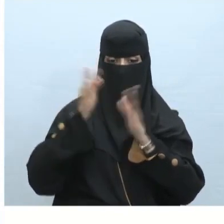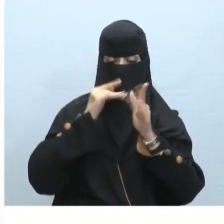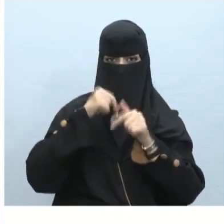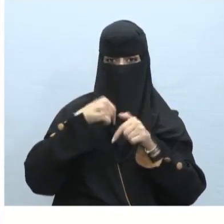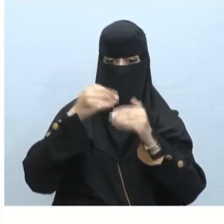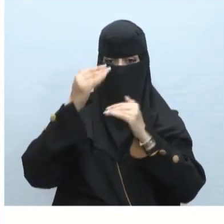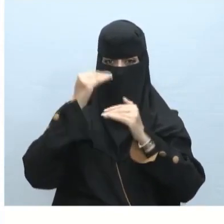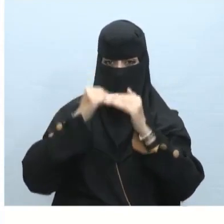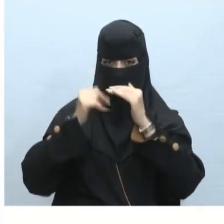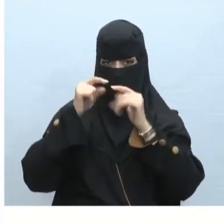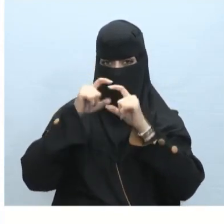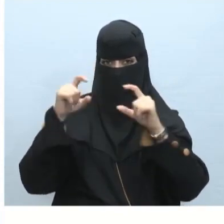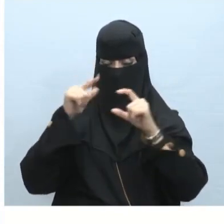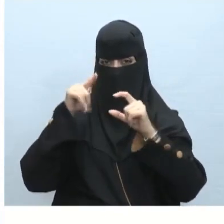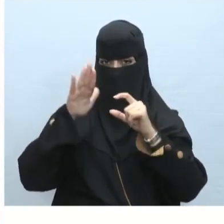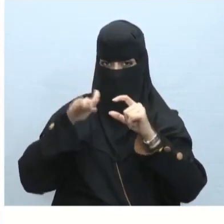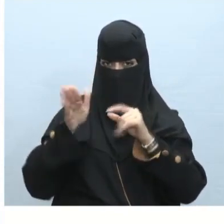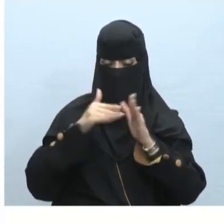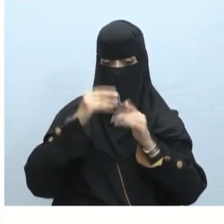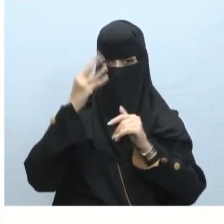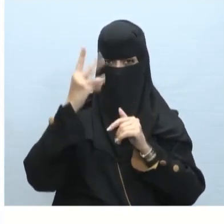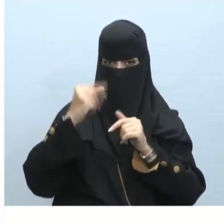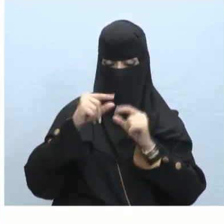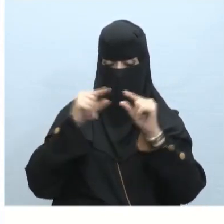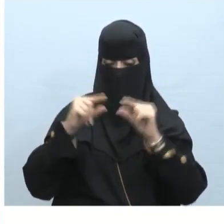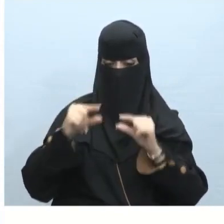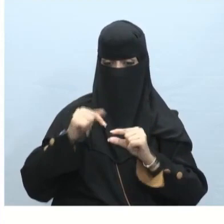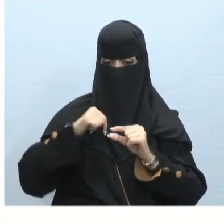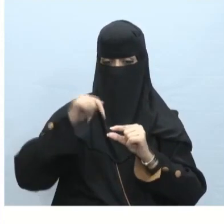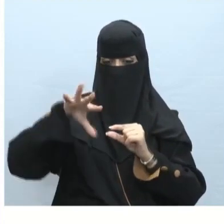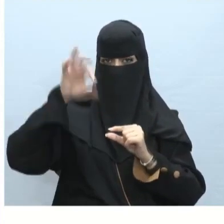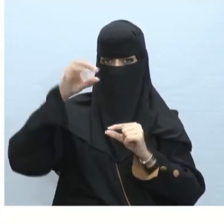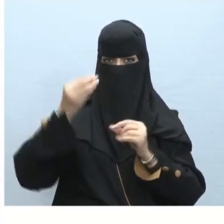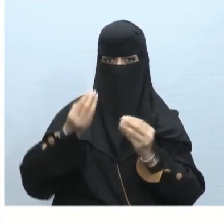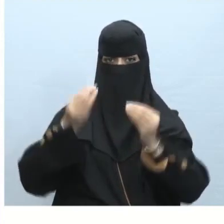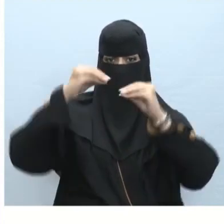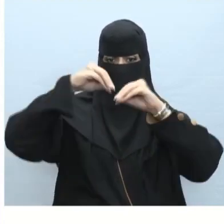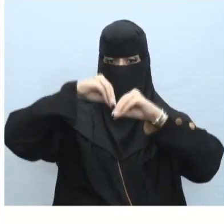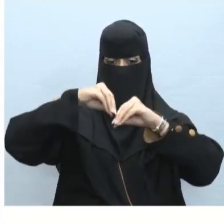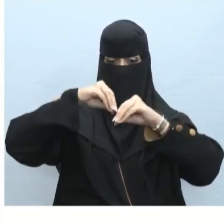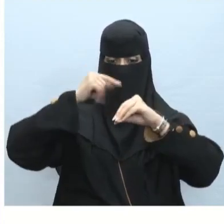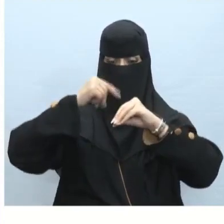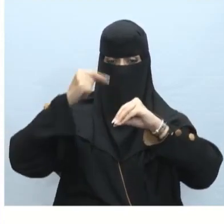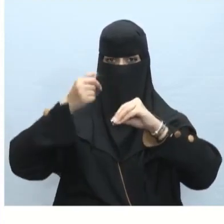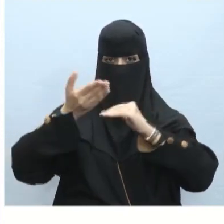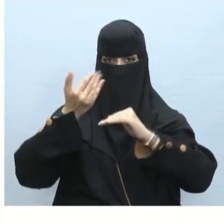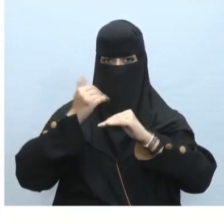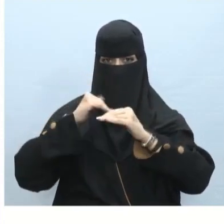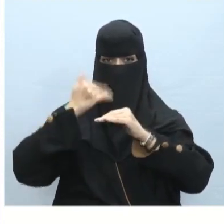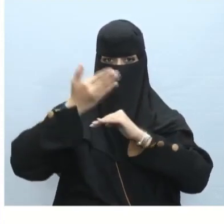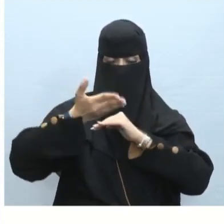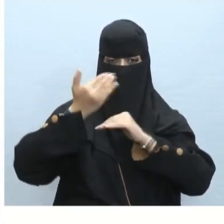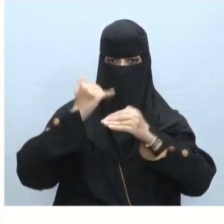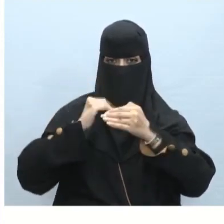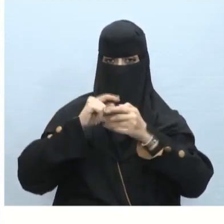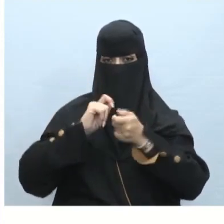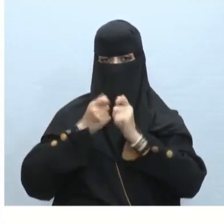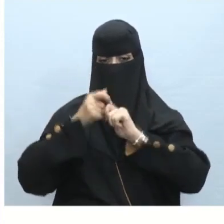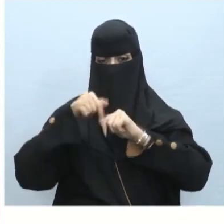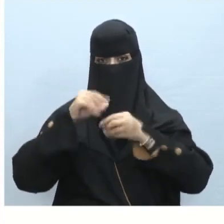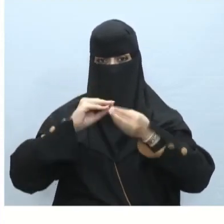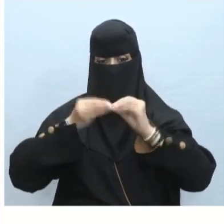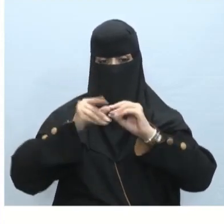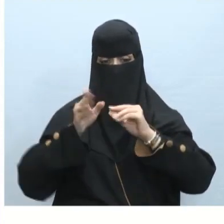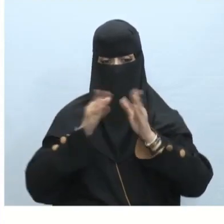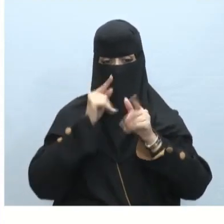تحت هذه العلامه موجود عدد من الايقونات تستطيع استخدامها لتحرير او لتعديل او لتغيير الوان